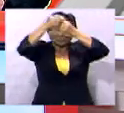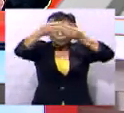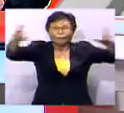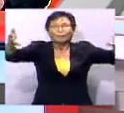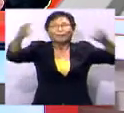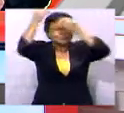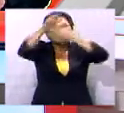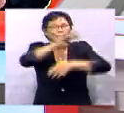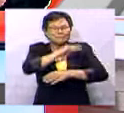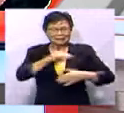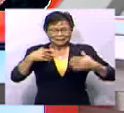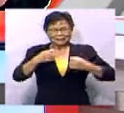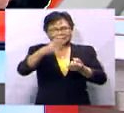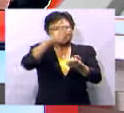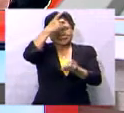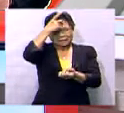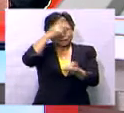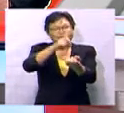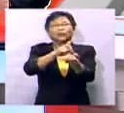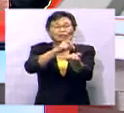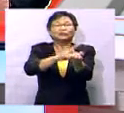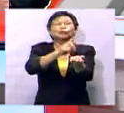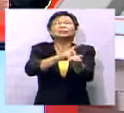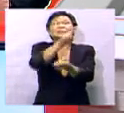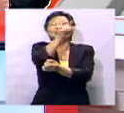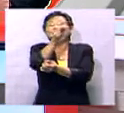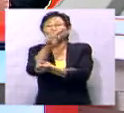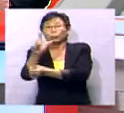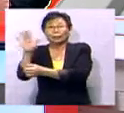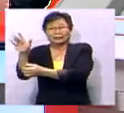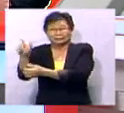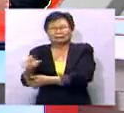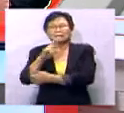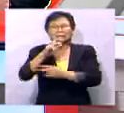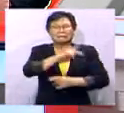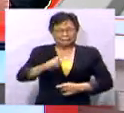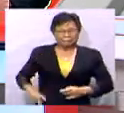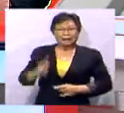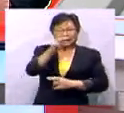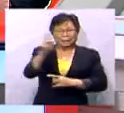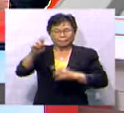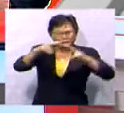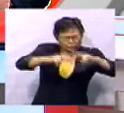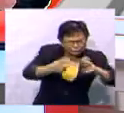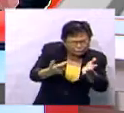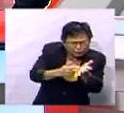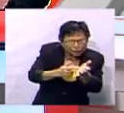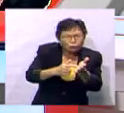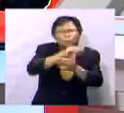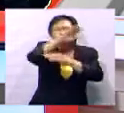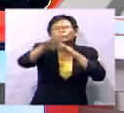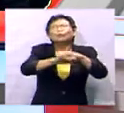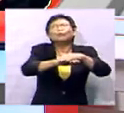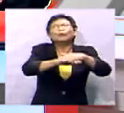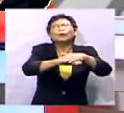mengumumkannya, Menteri Kesihatan Dr. Zulkifli Ahmad berkata pihak kementerian juga akan mengkaji semula operasi semua Klinik